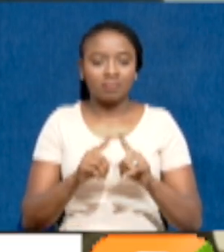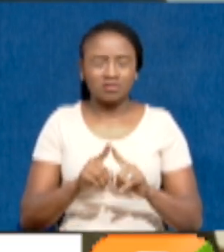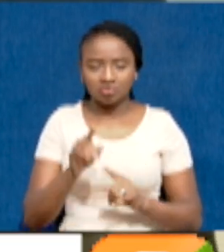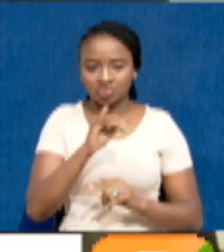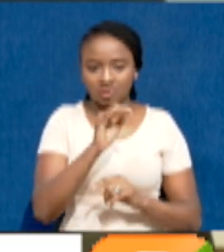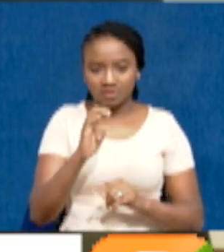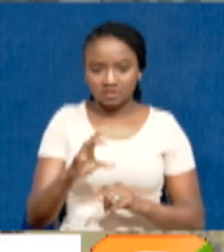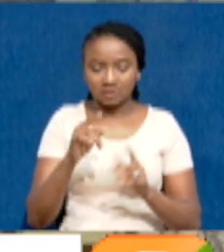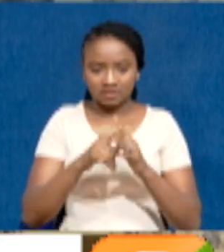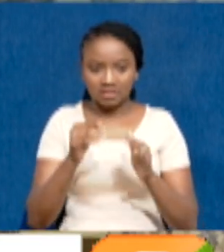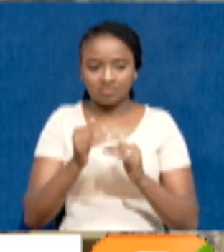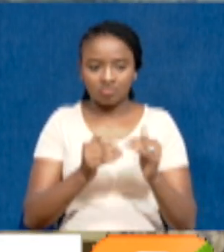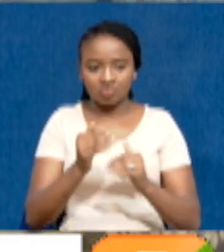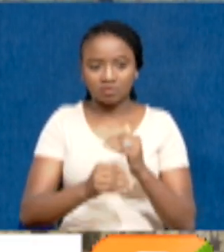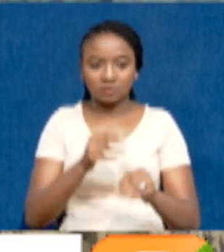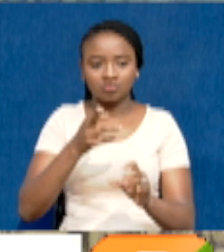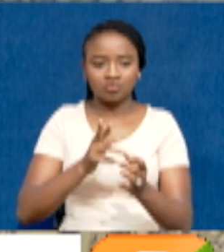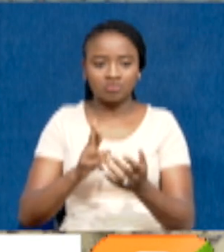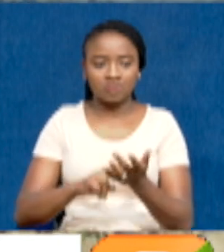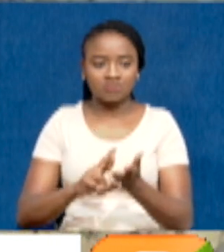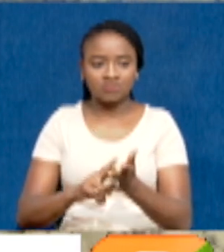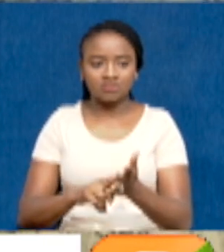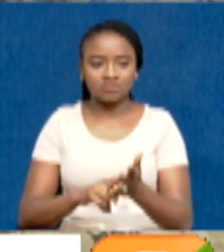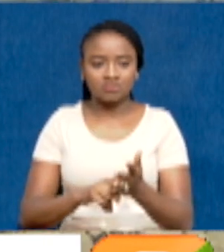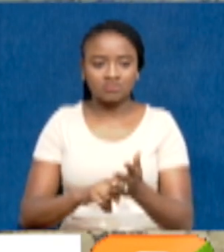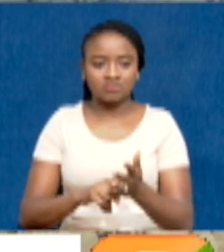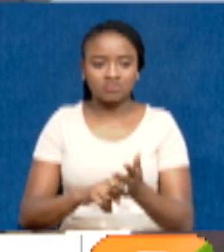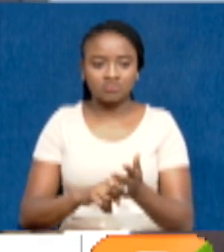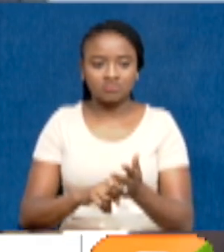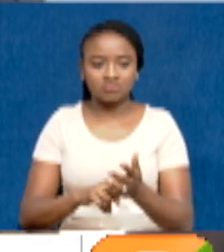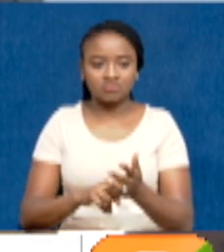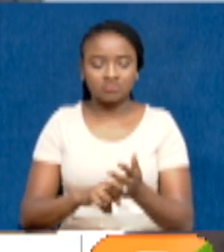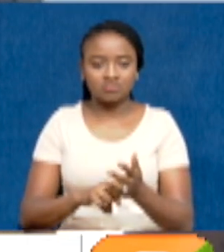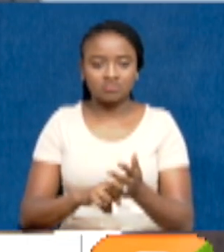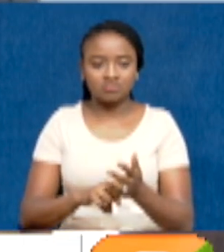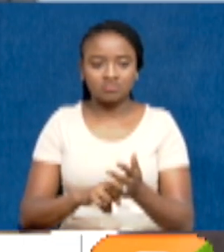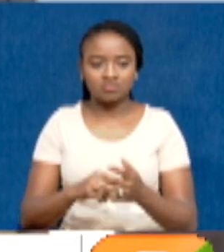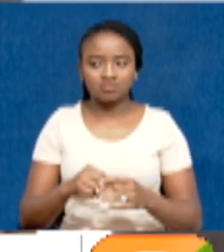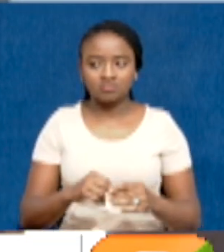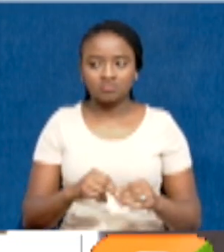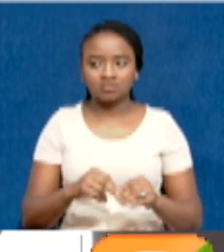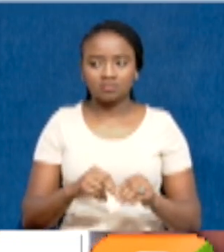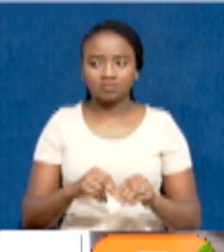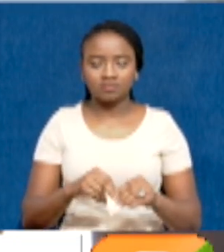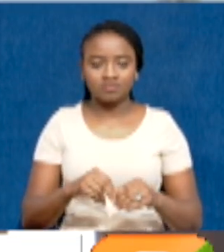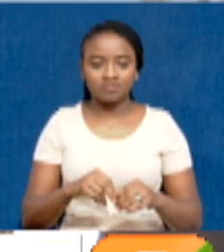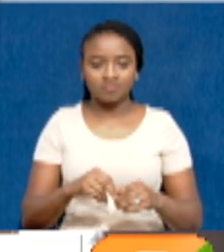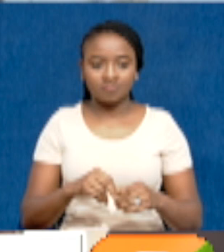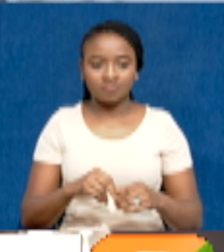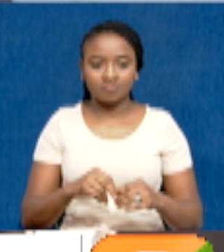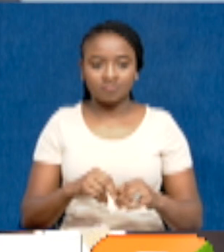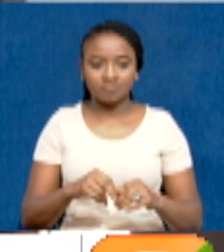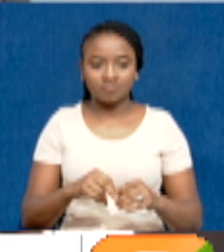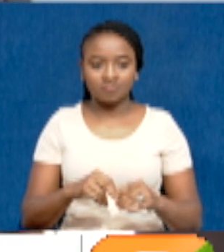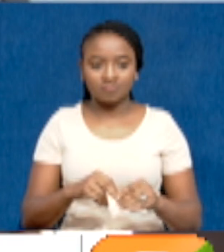kuwasajili wapiga kura wapya, shughuli itakayoanza Jumatatu kaunti ya Nakuru. Huku usajili ya wapiga kura ikionyesha kuwa